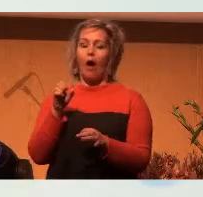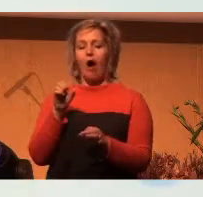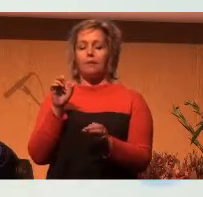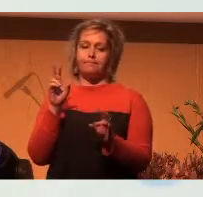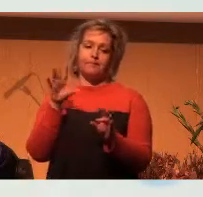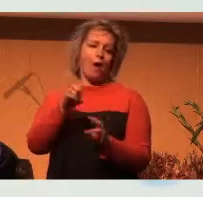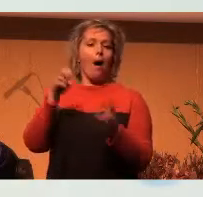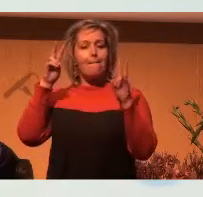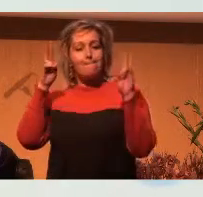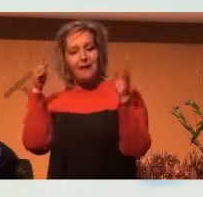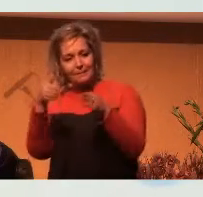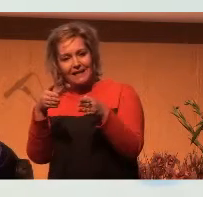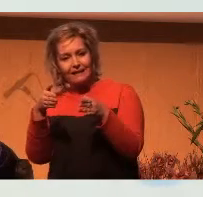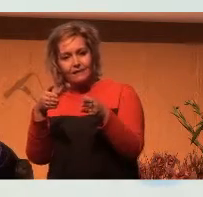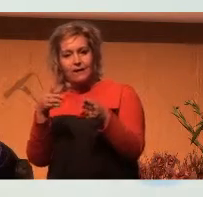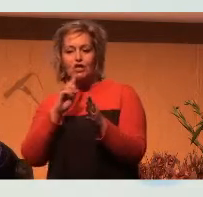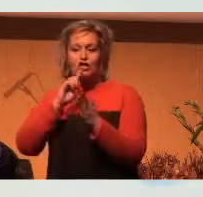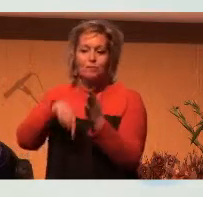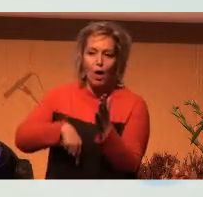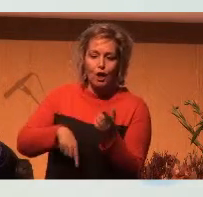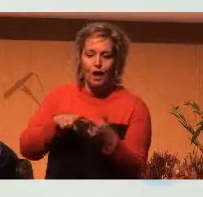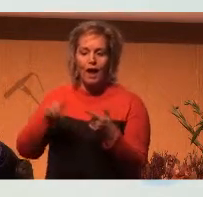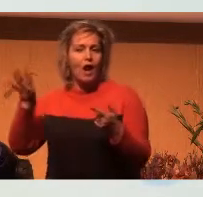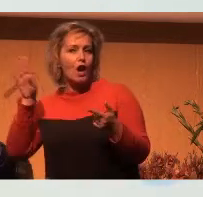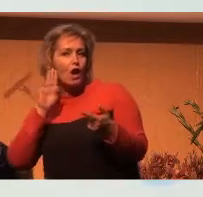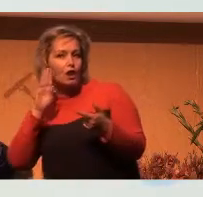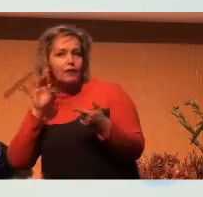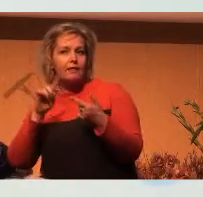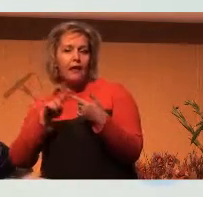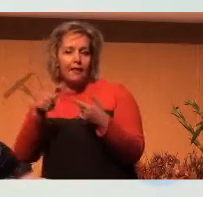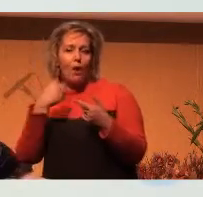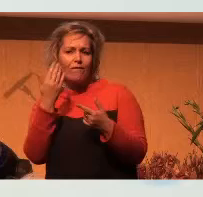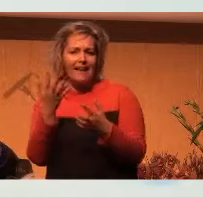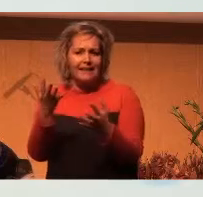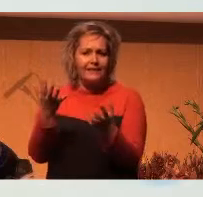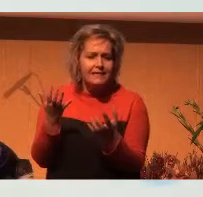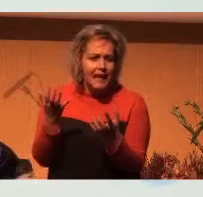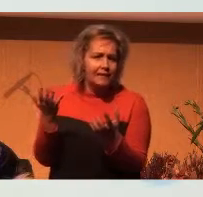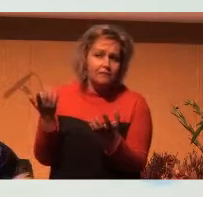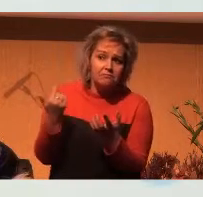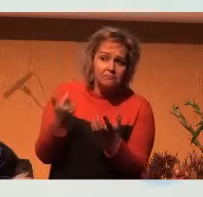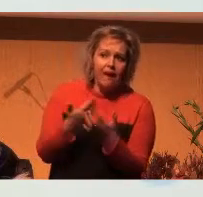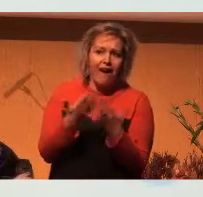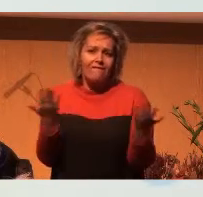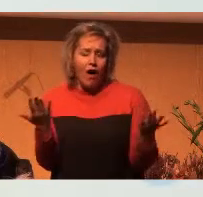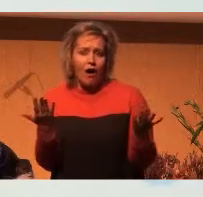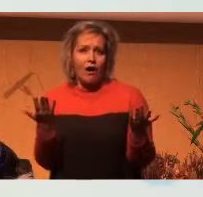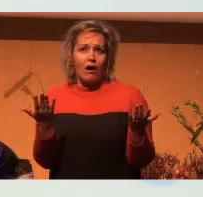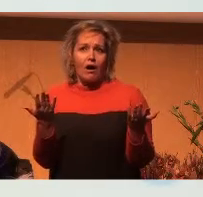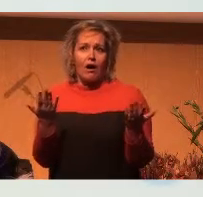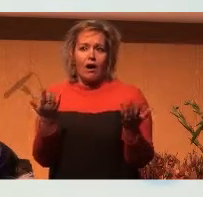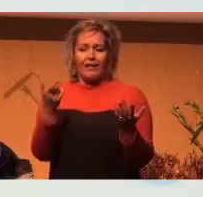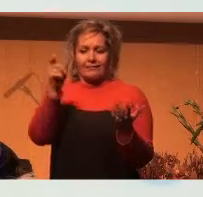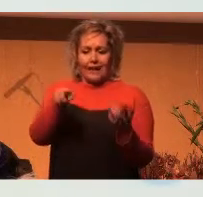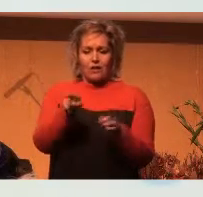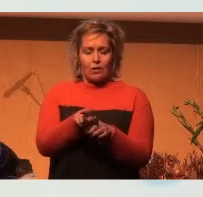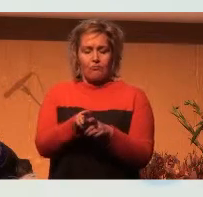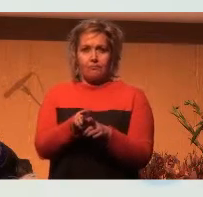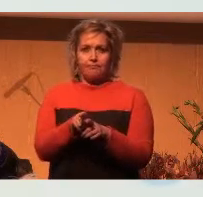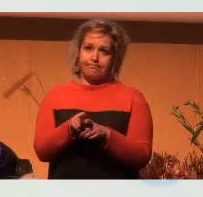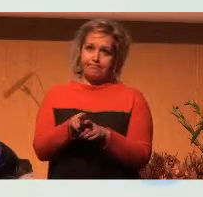perspektivet, spørre, lytte. Altså det å være interessert i hva den som